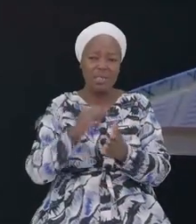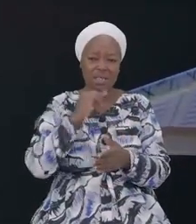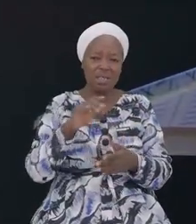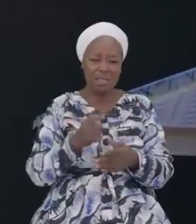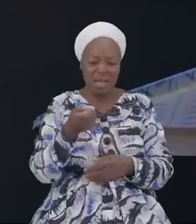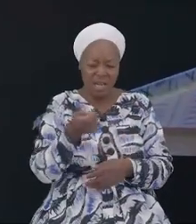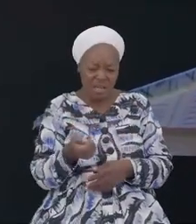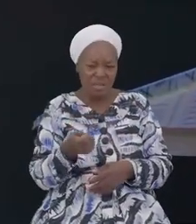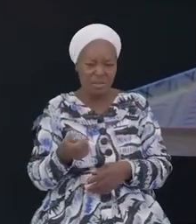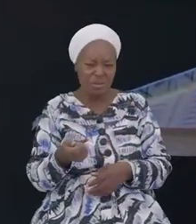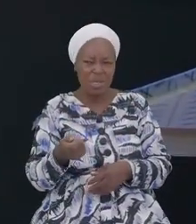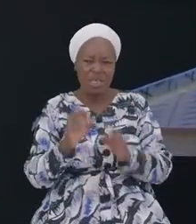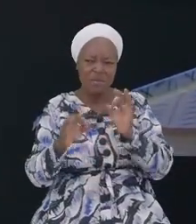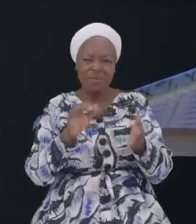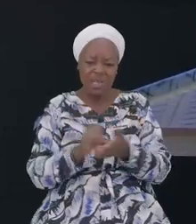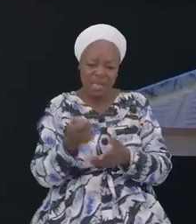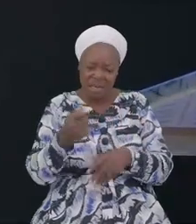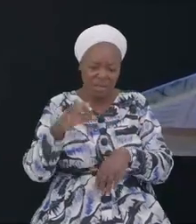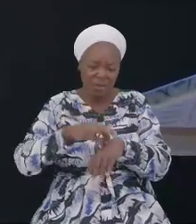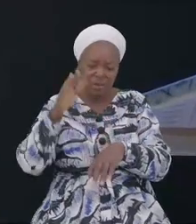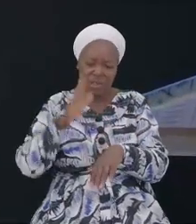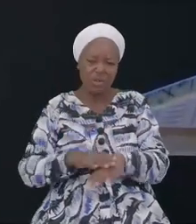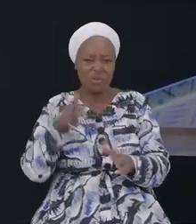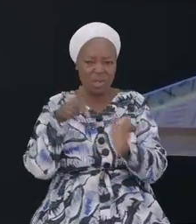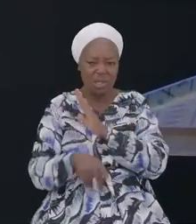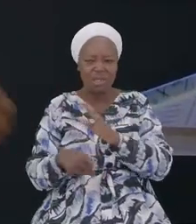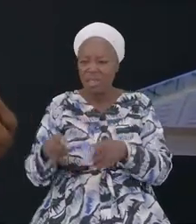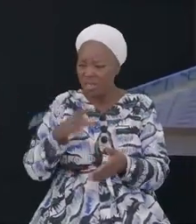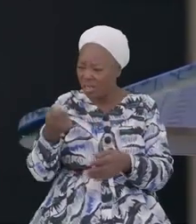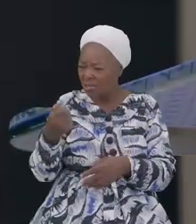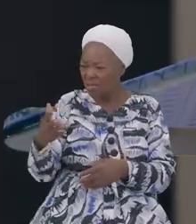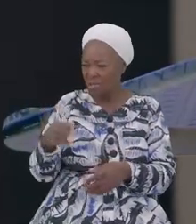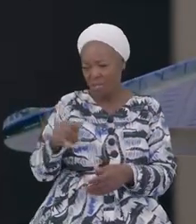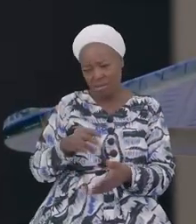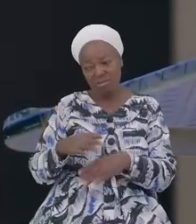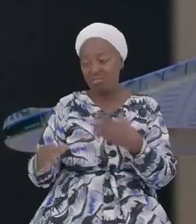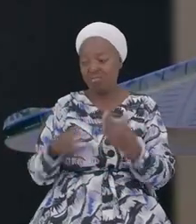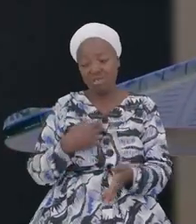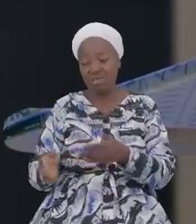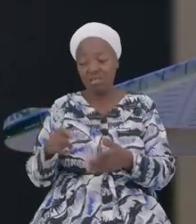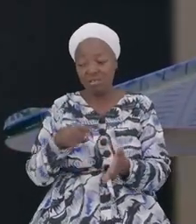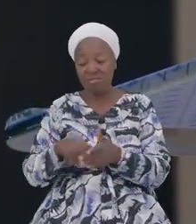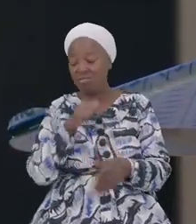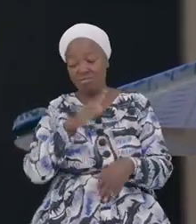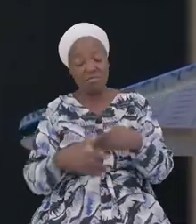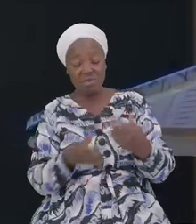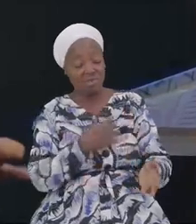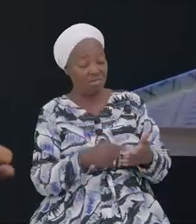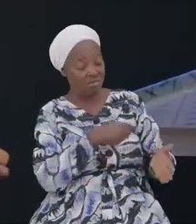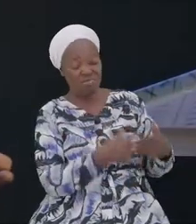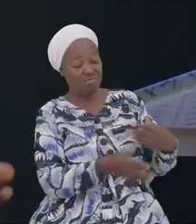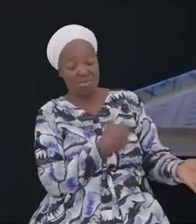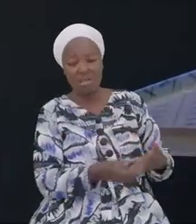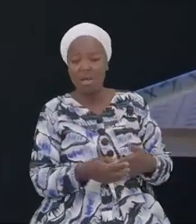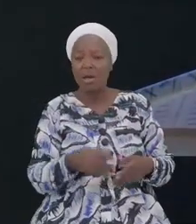petits pécheurs, les petites choses. Cela n'importe pas, cela n'importe pas, cela n'importe pas. C'est ce qui tue nos vies spirituelles. C'est ce qui ôte